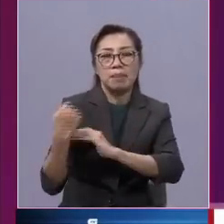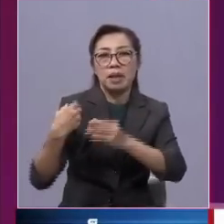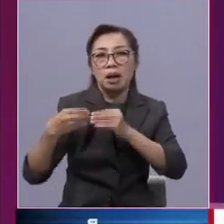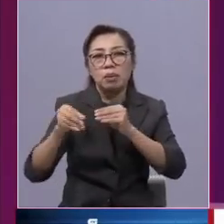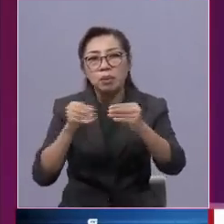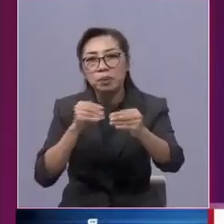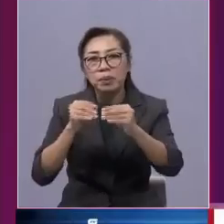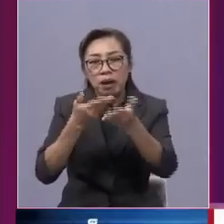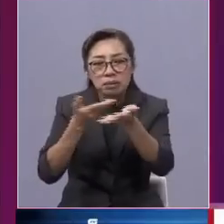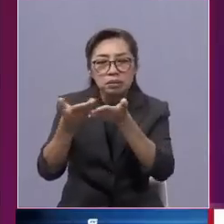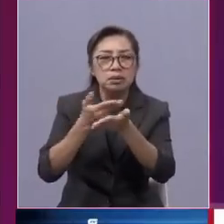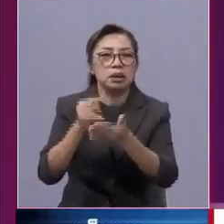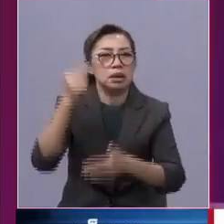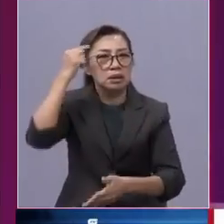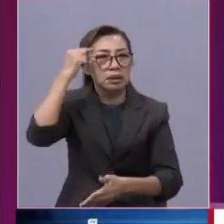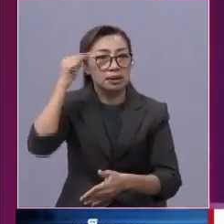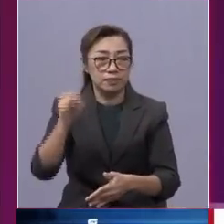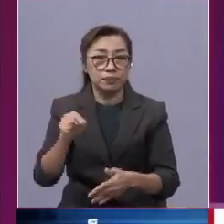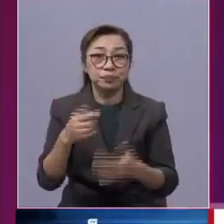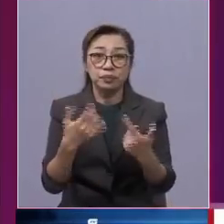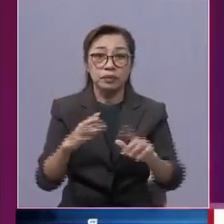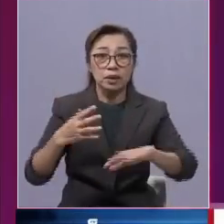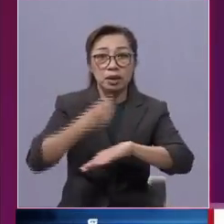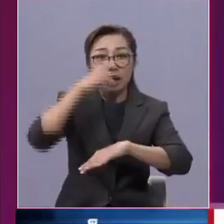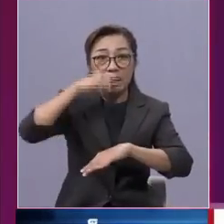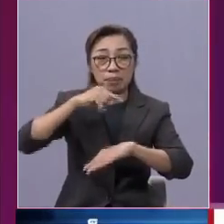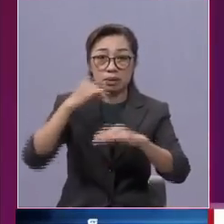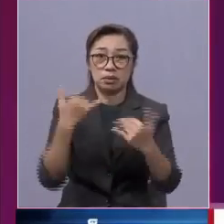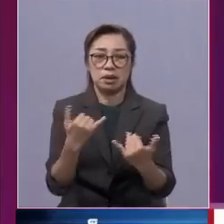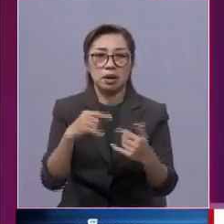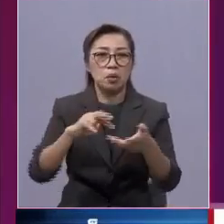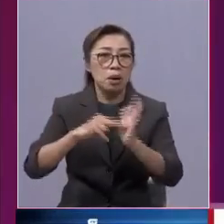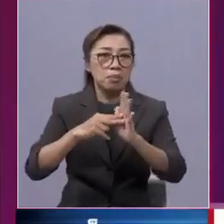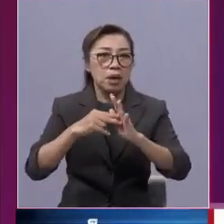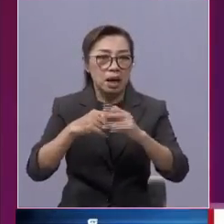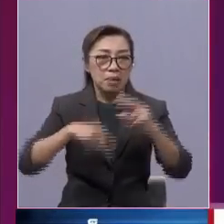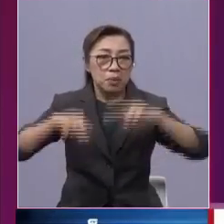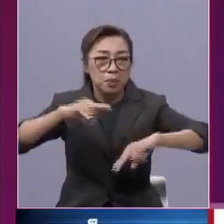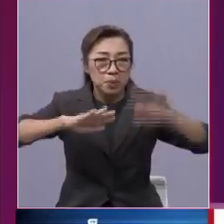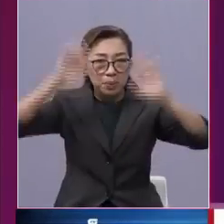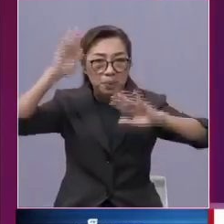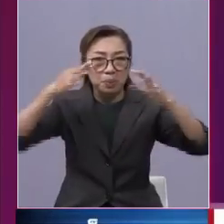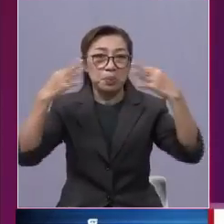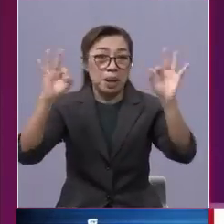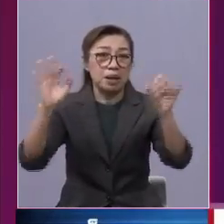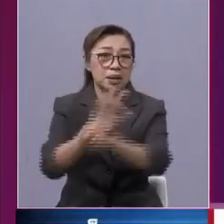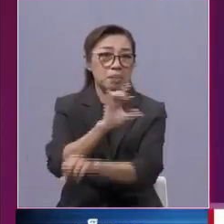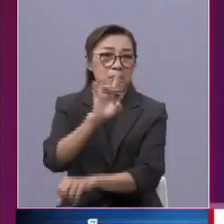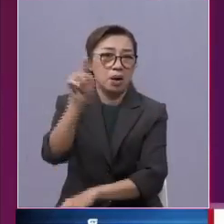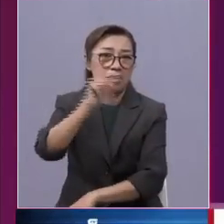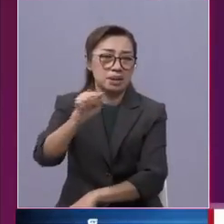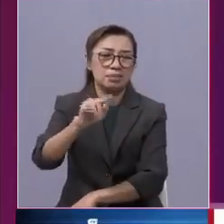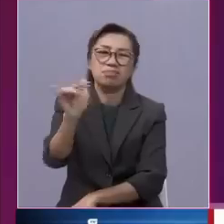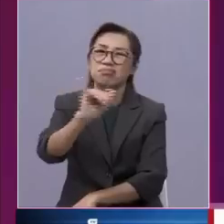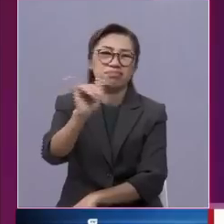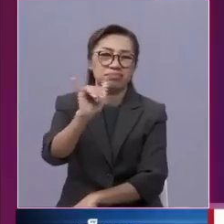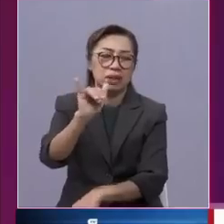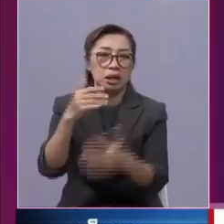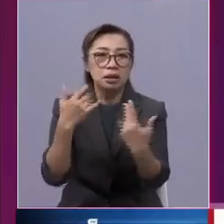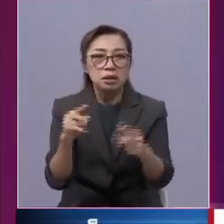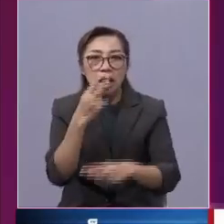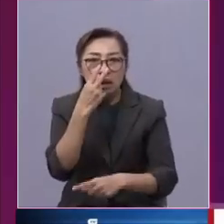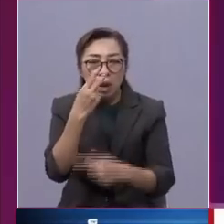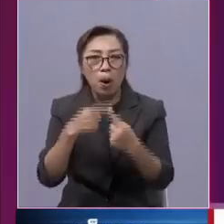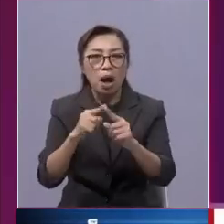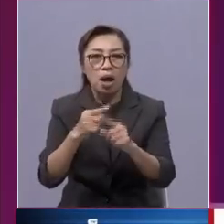ว่า แล้วก็มองว่าการเมืองไทยตอนนี้ไม่ใช่เสรีนิยมประชาธิปไตยเต็ม 100% ไม่ได้เต็มใบนะครับแต่ดี